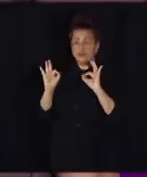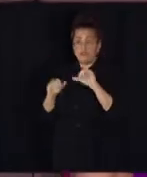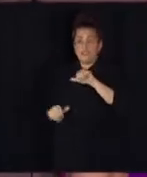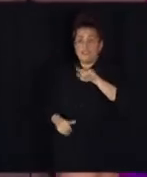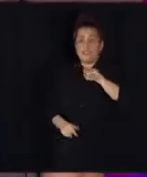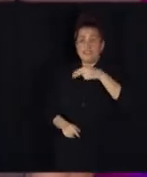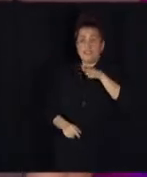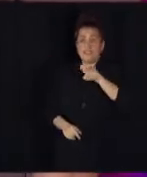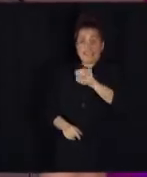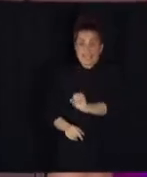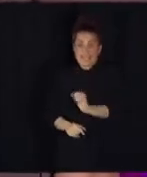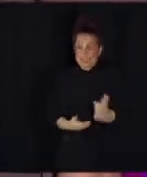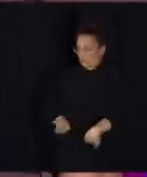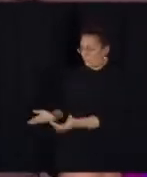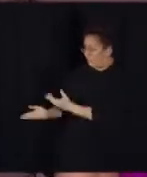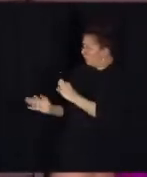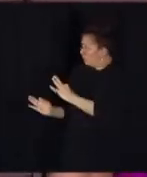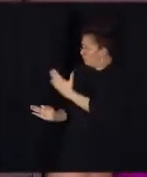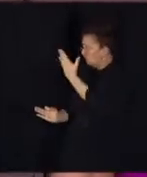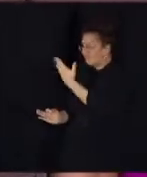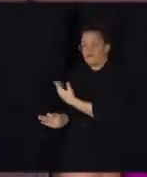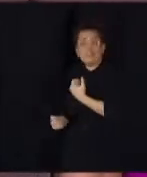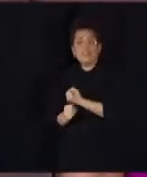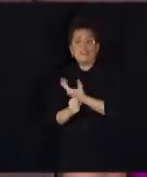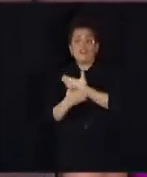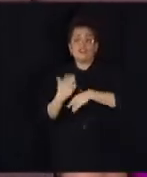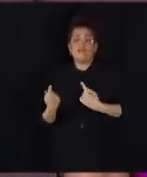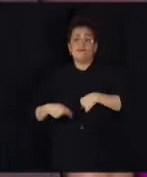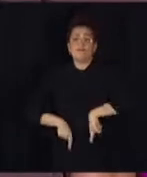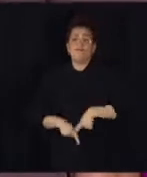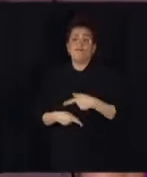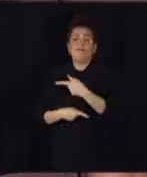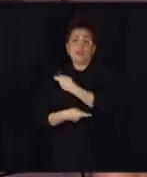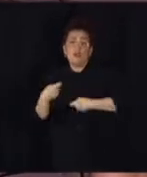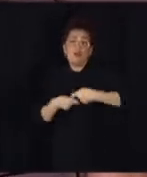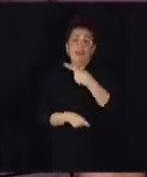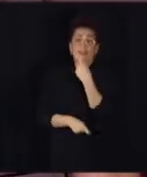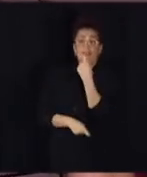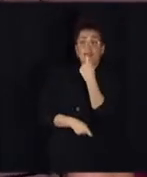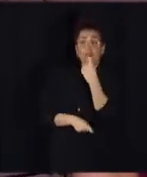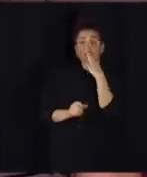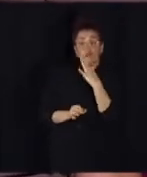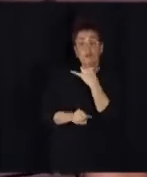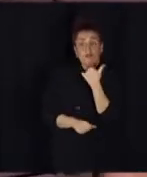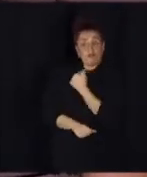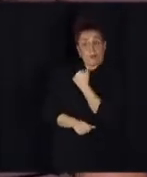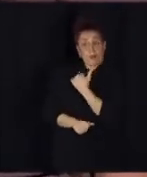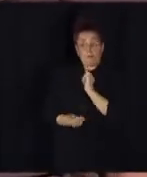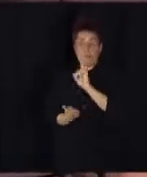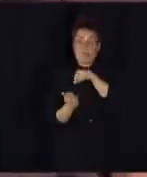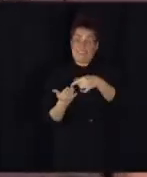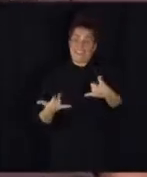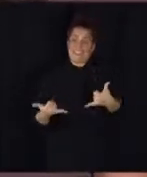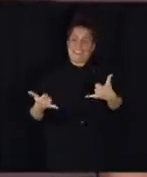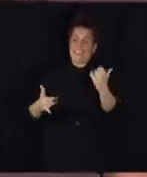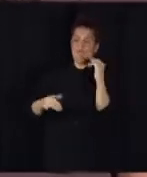Agnès Pannier-Runacher. Vous êtes au sein du ministère de l'Économie et des Finances et vous venez témoigner de votre